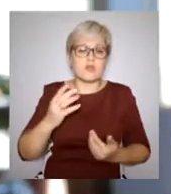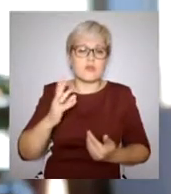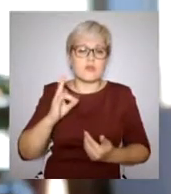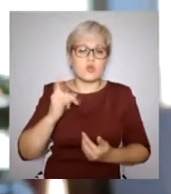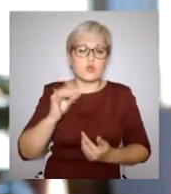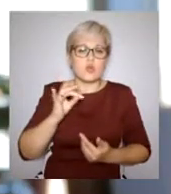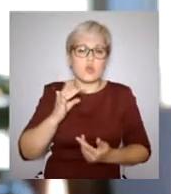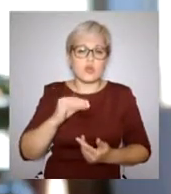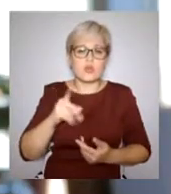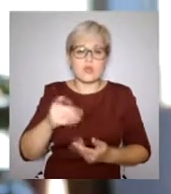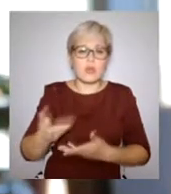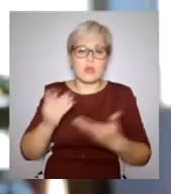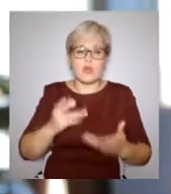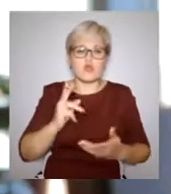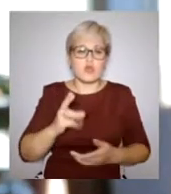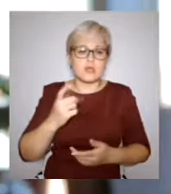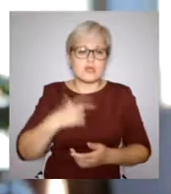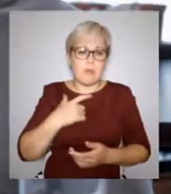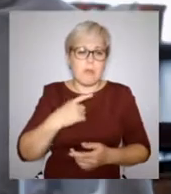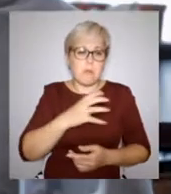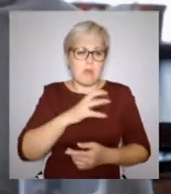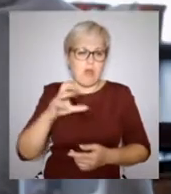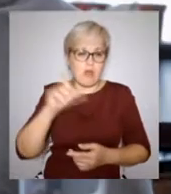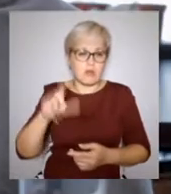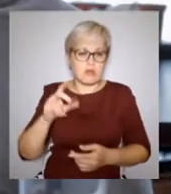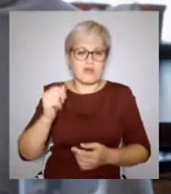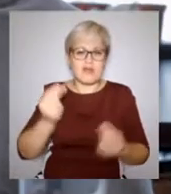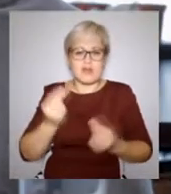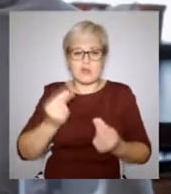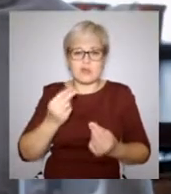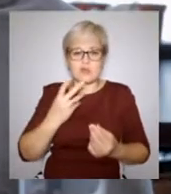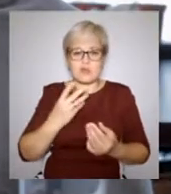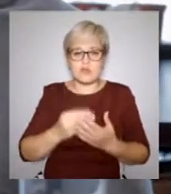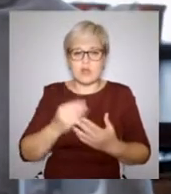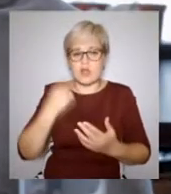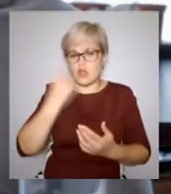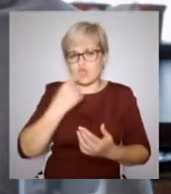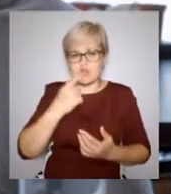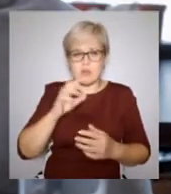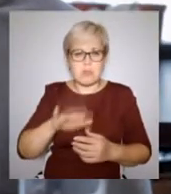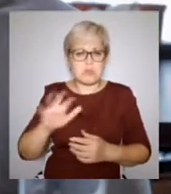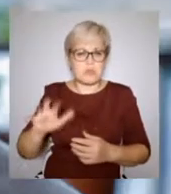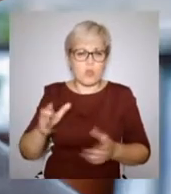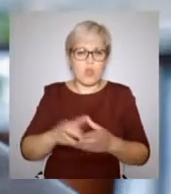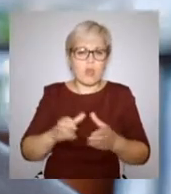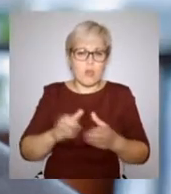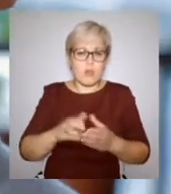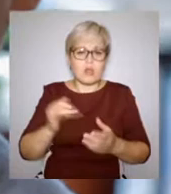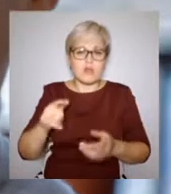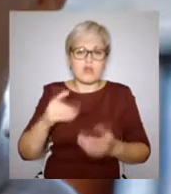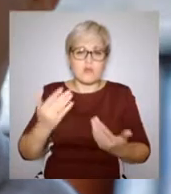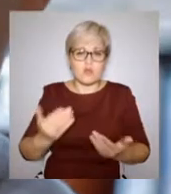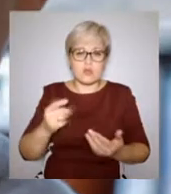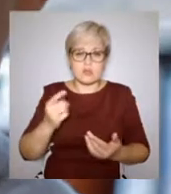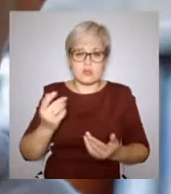там нас на и на финальную игру там своей личной команды баскетбольных датами ты вот с ним сидишь в ложе